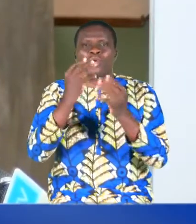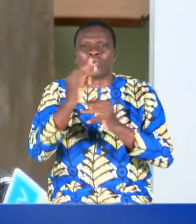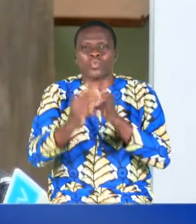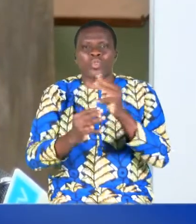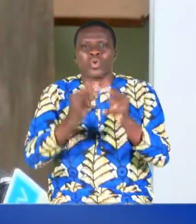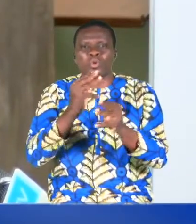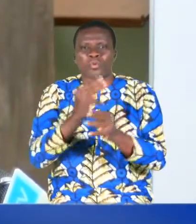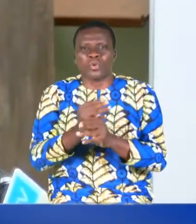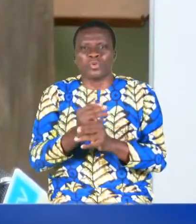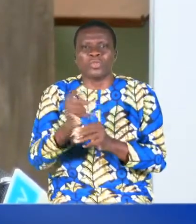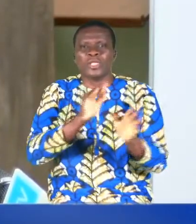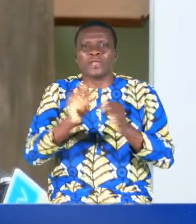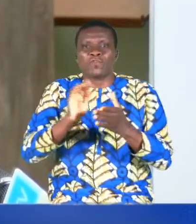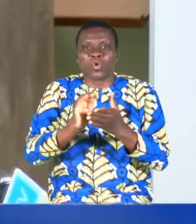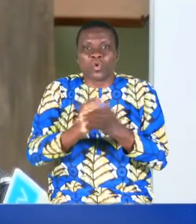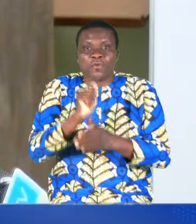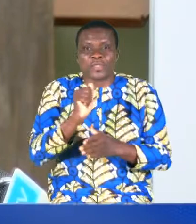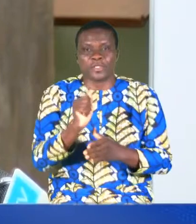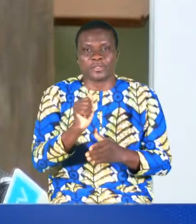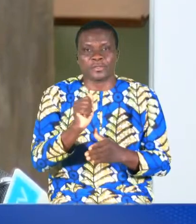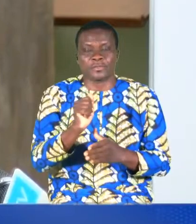monde qui vous font confiance.